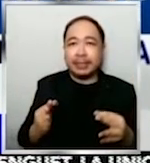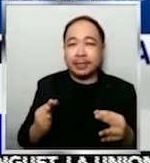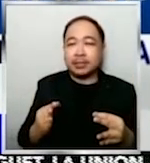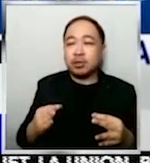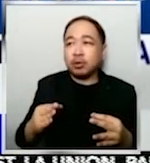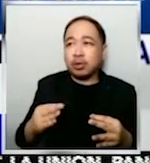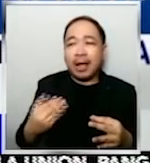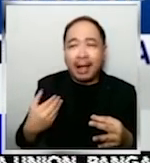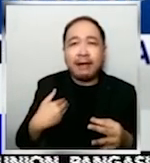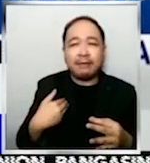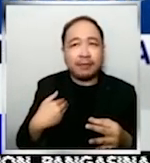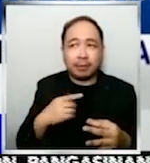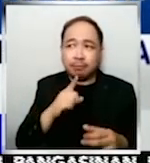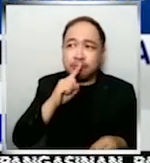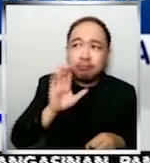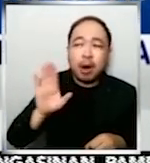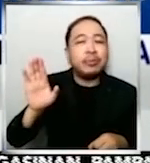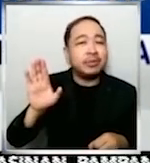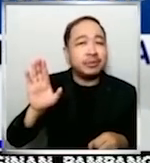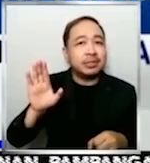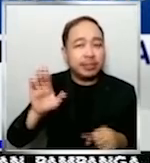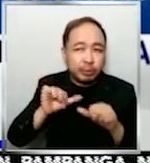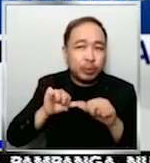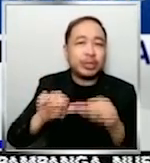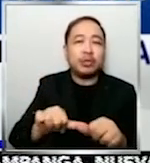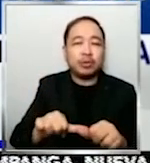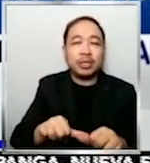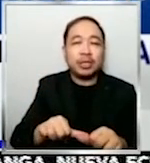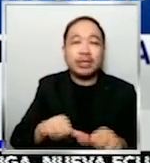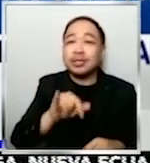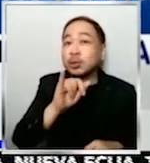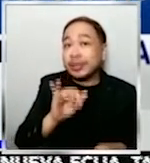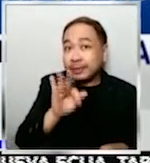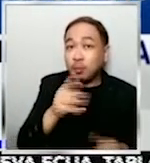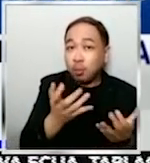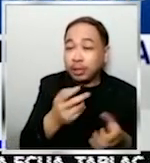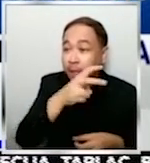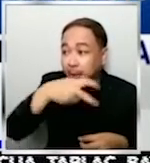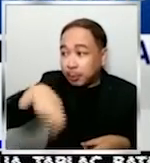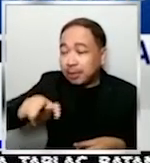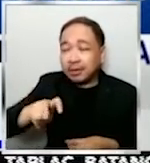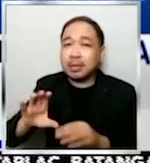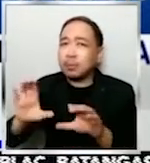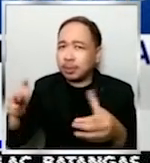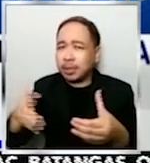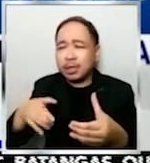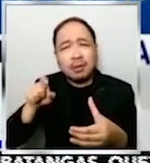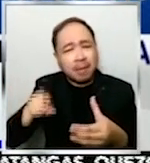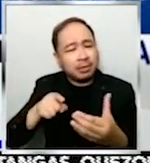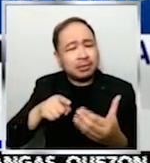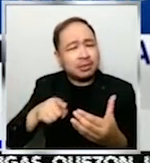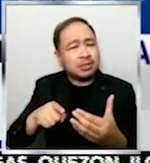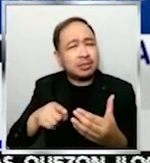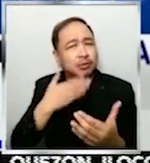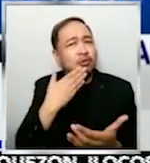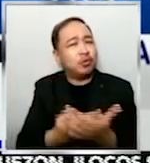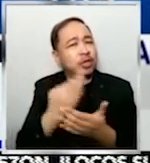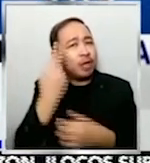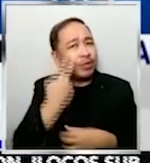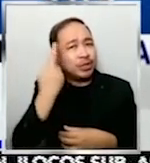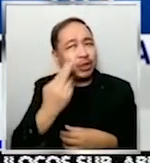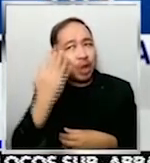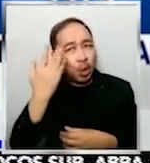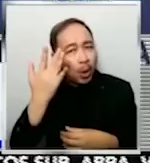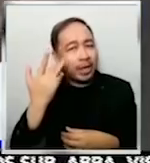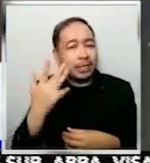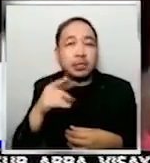ikaw ay lilipat ng partido, dapat mayroong matibay-tibay na dahilan. At paglilipat ka, kailangan hilingin mo ang permiso